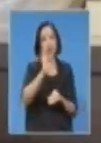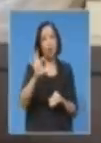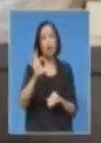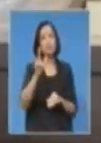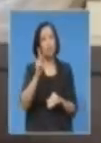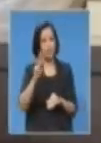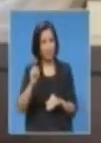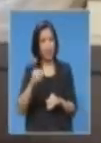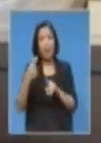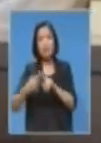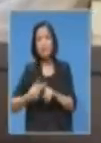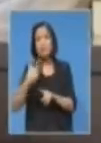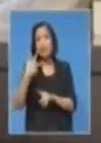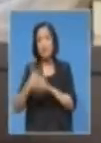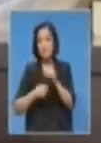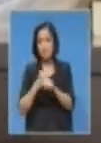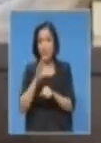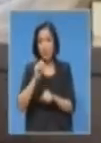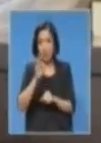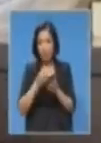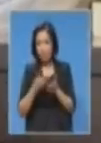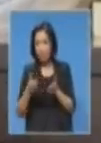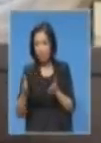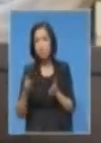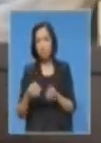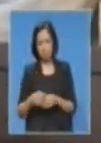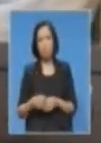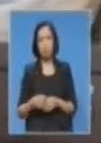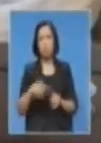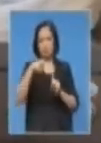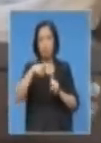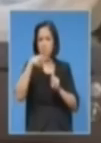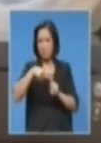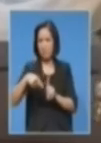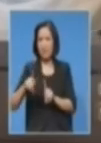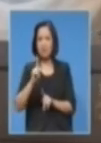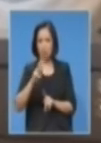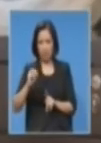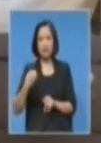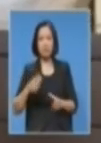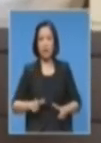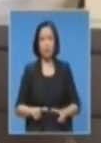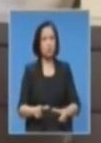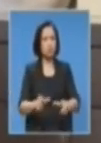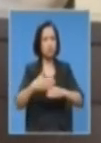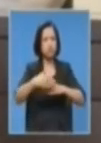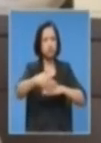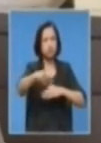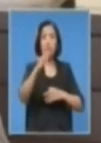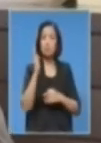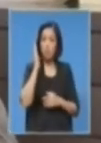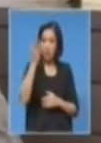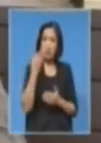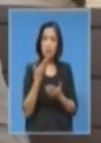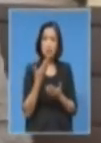ากมีนา59ไปอีก 2-3 ปีนั้นอีกประมาณเป็นพันๆกิโลเลยนะครับอันเนี้ยนอกจากจะเงินจะไหลในการ